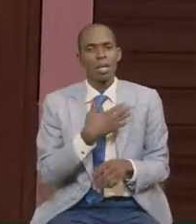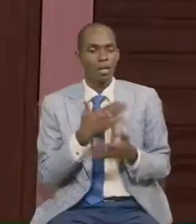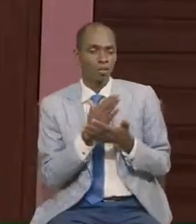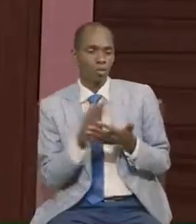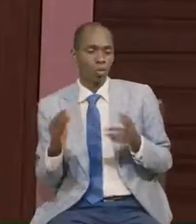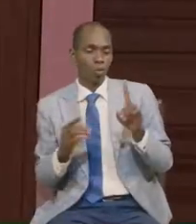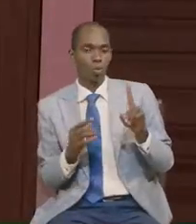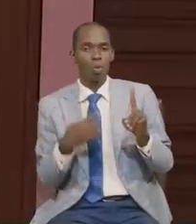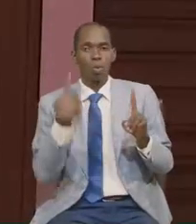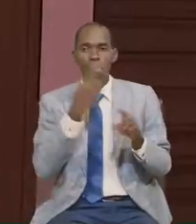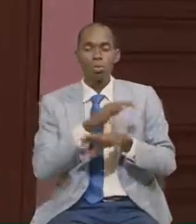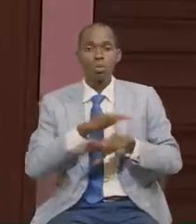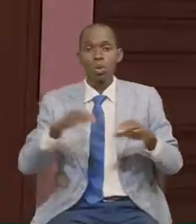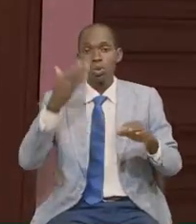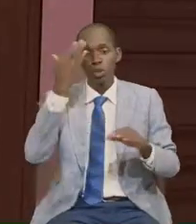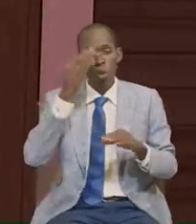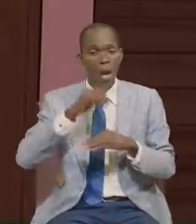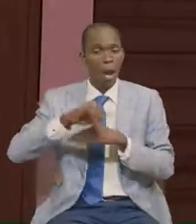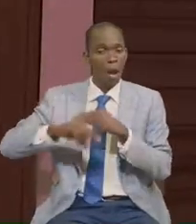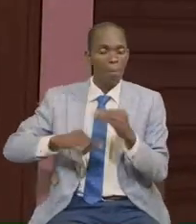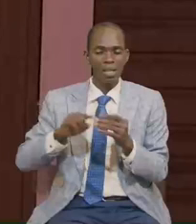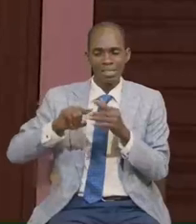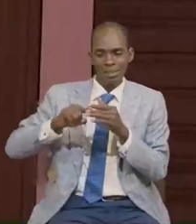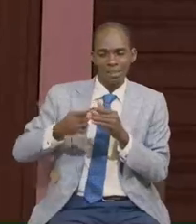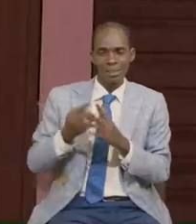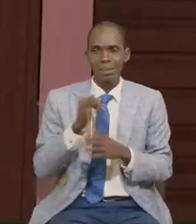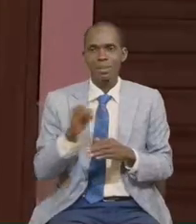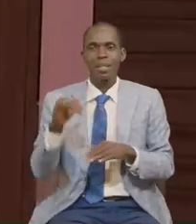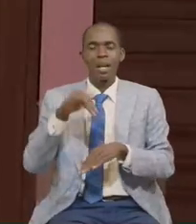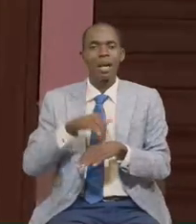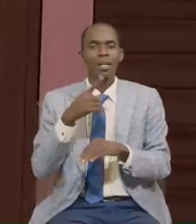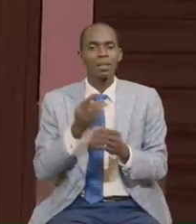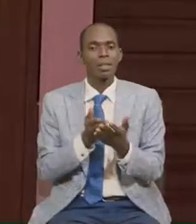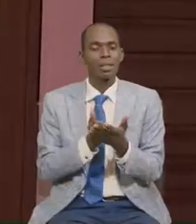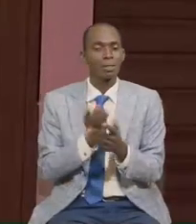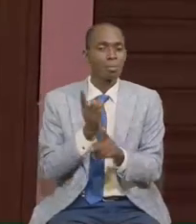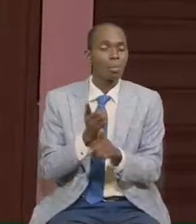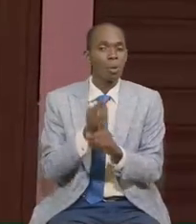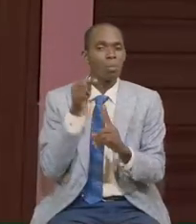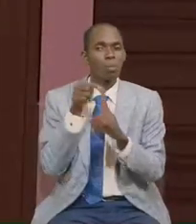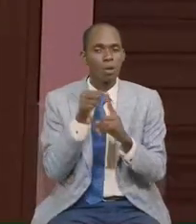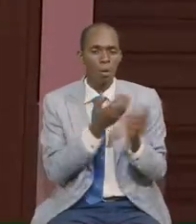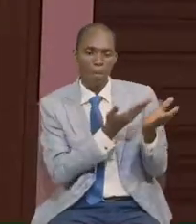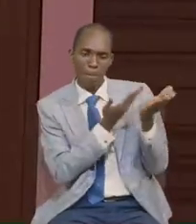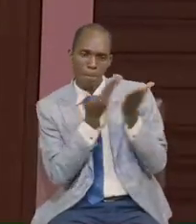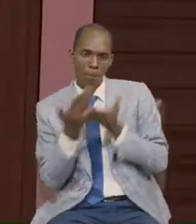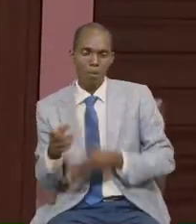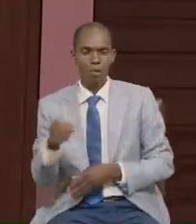ne connaissait pas comment commencer par le bon chemin t'a fait entrer. Et depuis ce